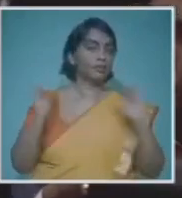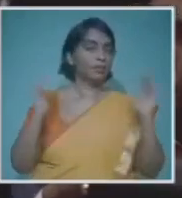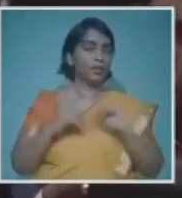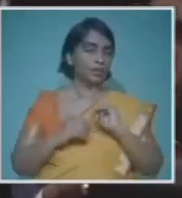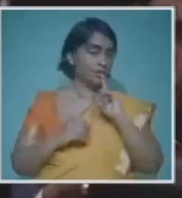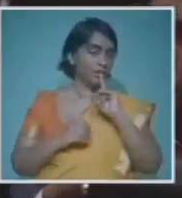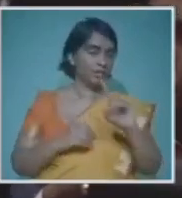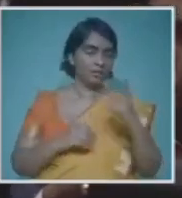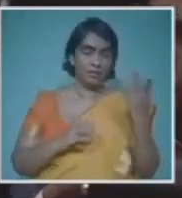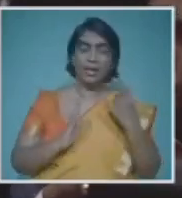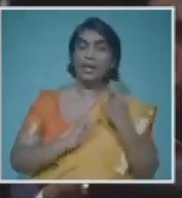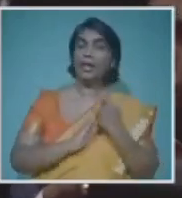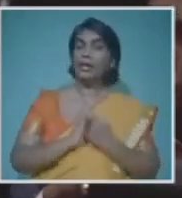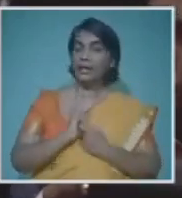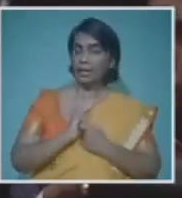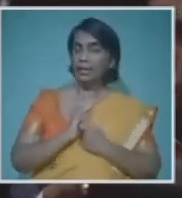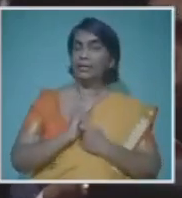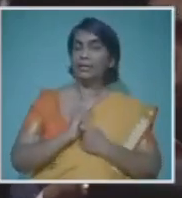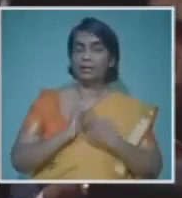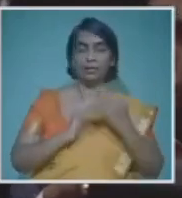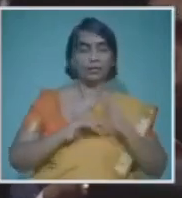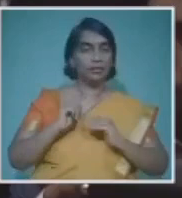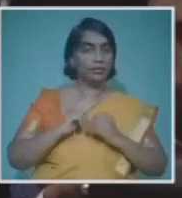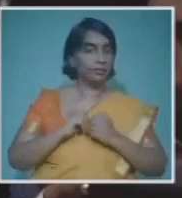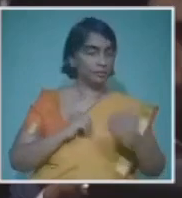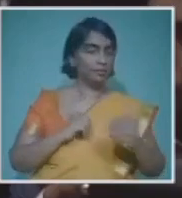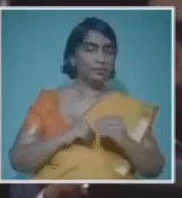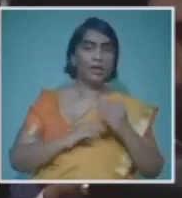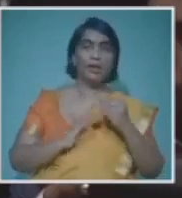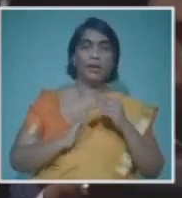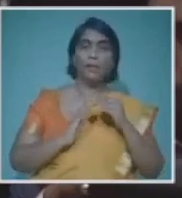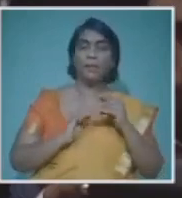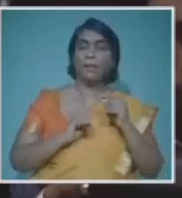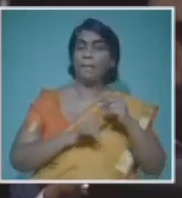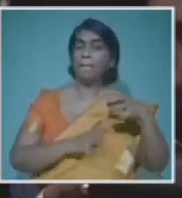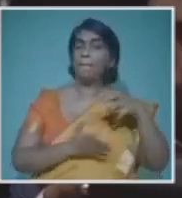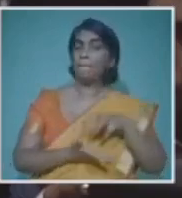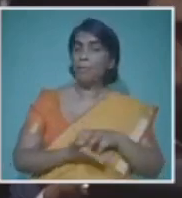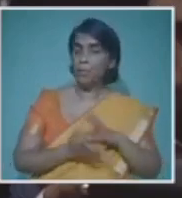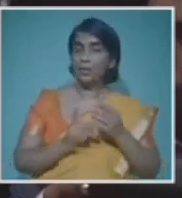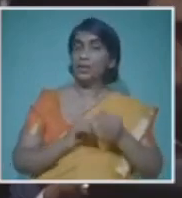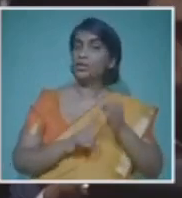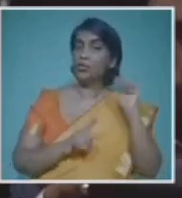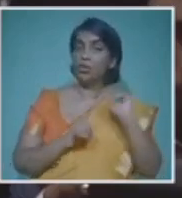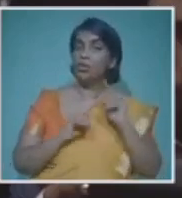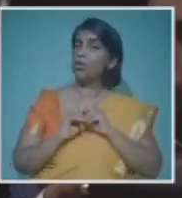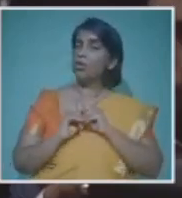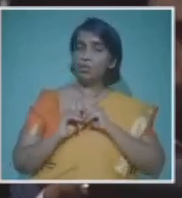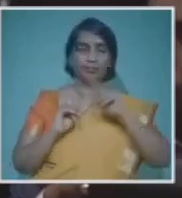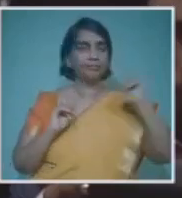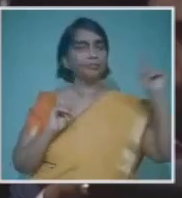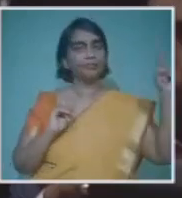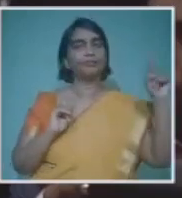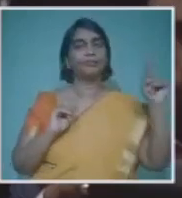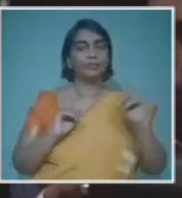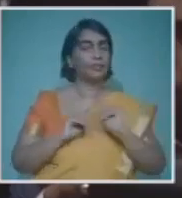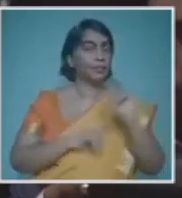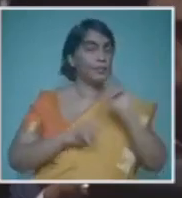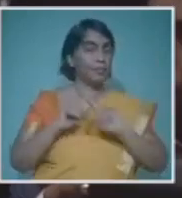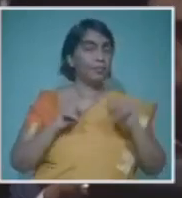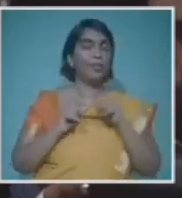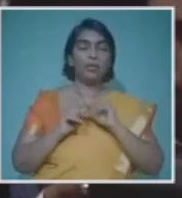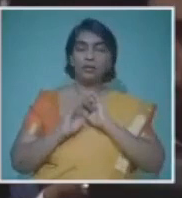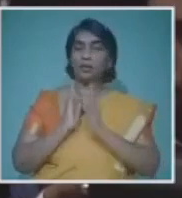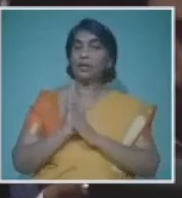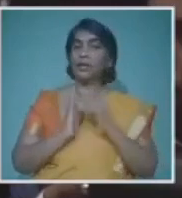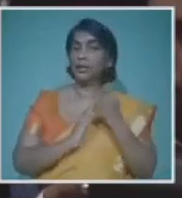බෑ නීතිය ක්‍රියාත්මක කිරීම ප්‍රාදේශීය සභාවක ඉඳලා ජනාධිපති කාර්යාලය දක්වා පාර්ලිමේන්තුව දක්වා